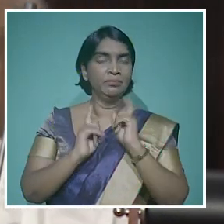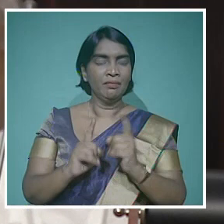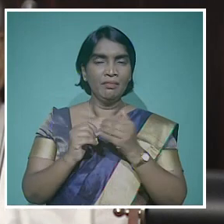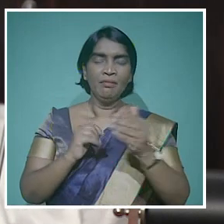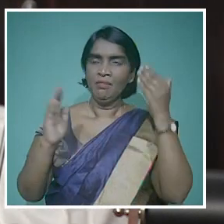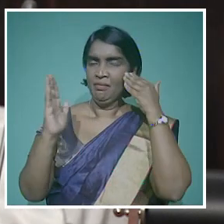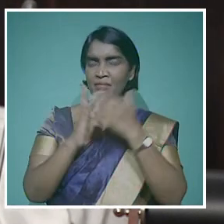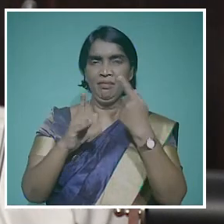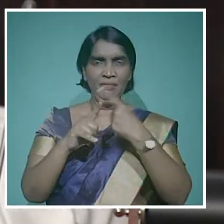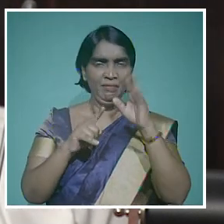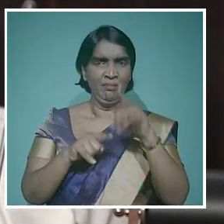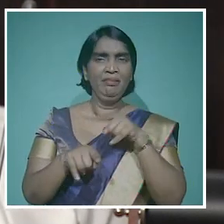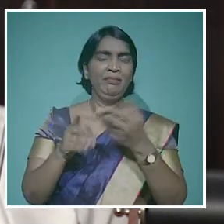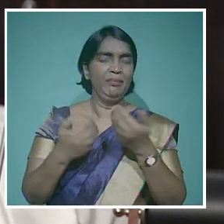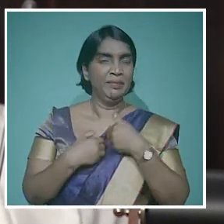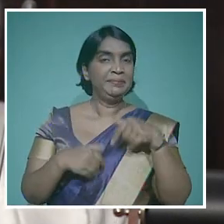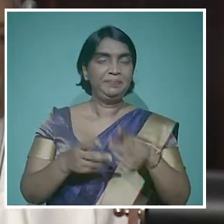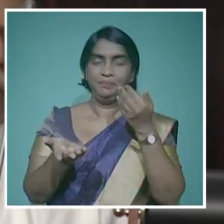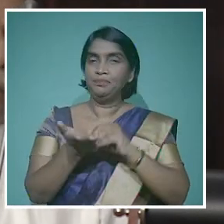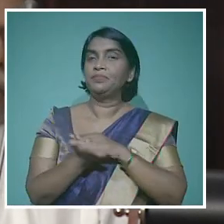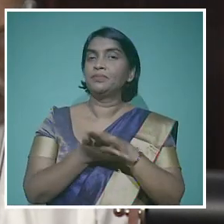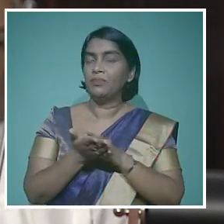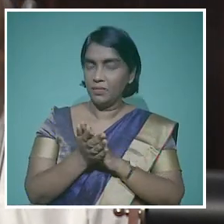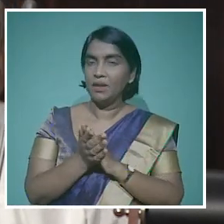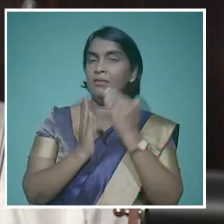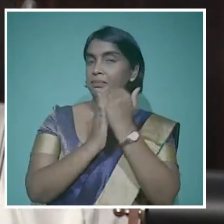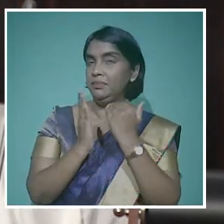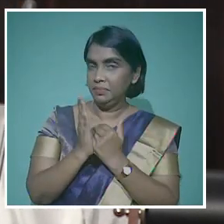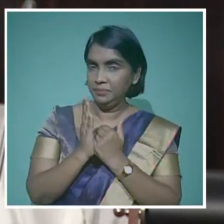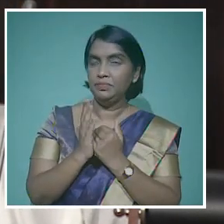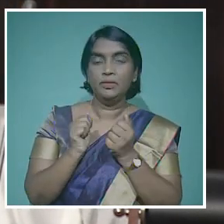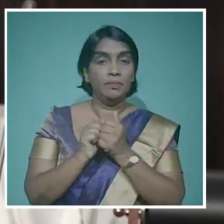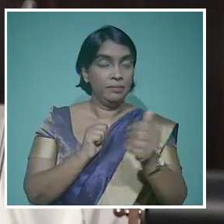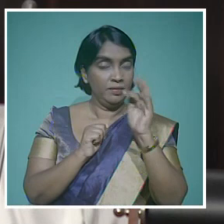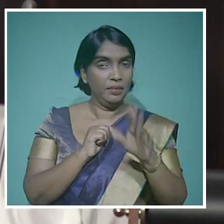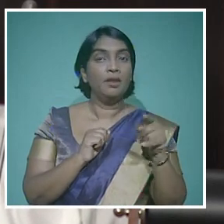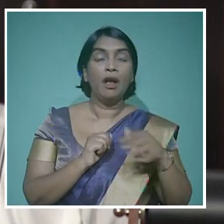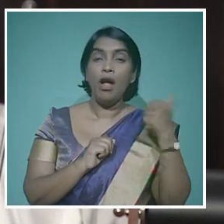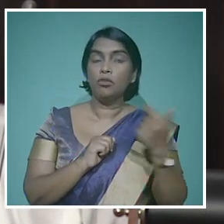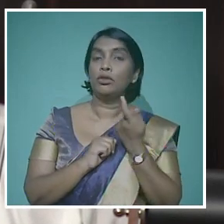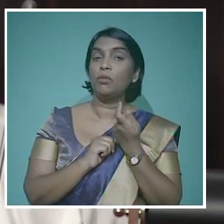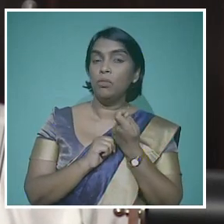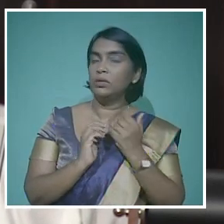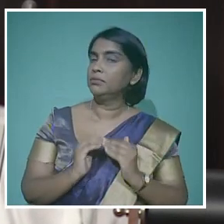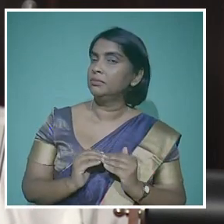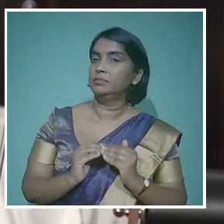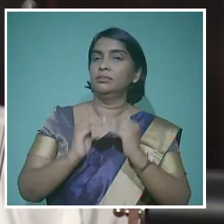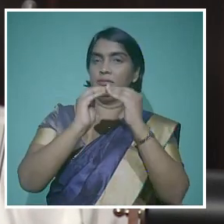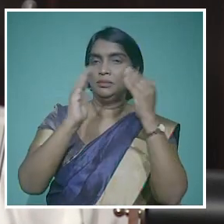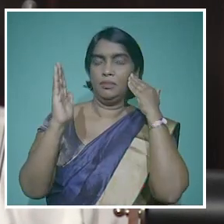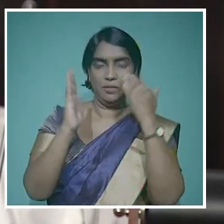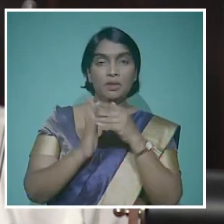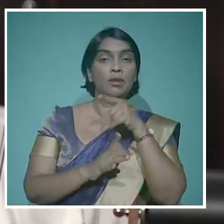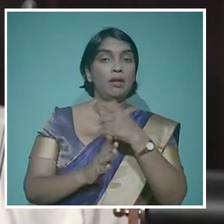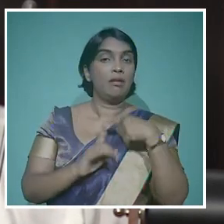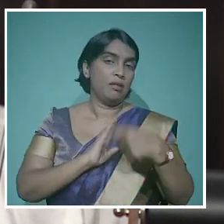ස්ථායීකරණය සඳහා පමණයි. අප මේ ප්‍රතිසංස්කරණ ප්‍රතිසංවිධාන සිදු කරන්නේ නව ආර්ථිකයක් ගොඩනැංවීම සඳහායි. එය